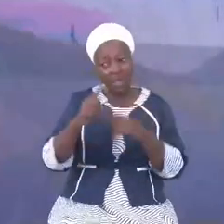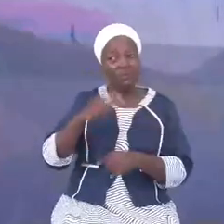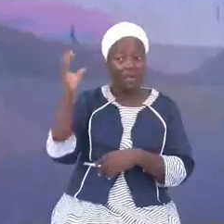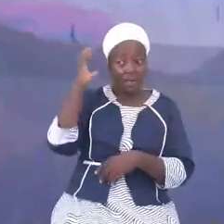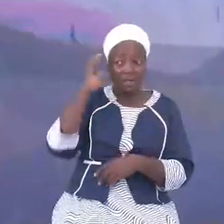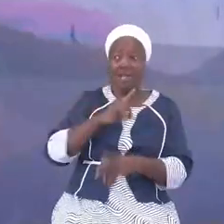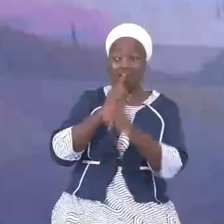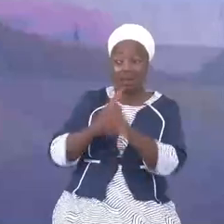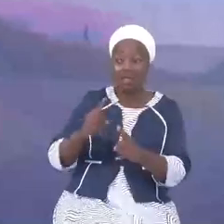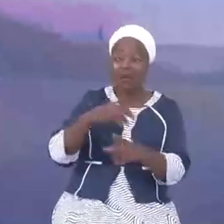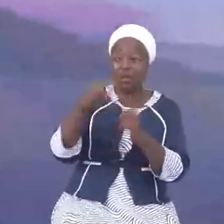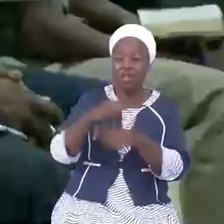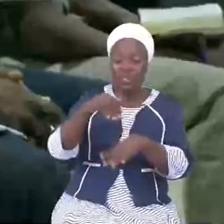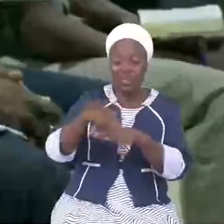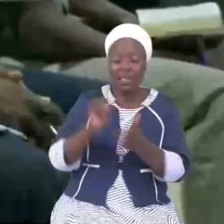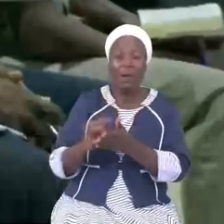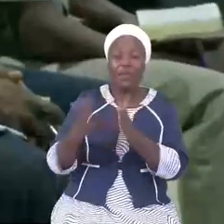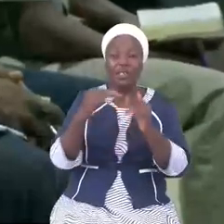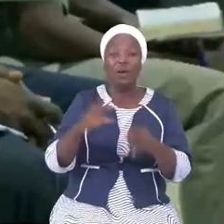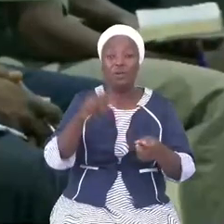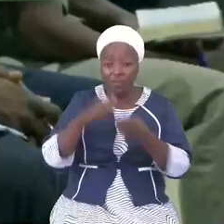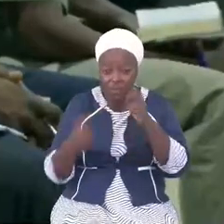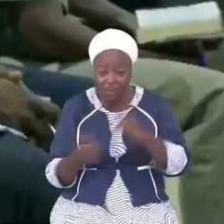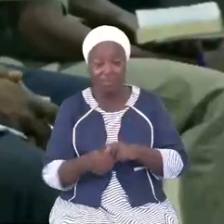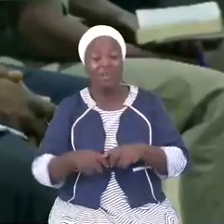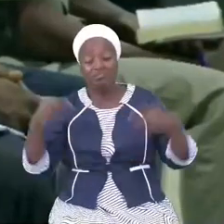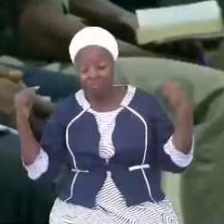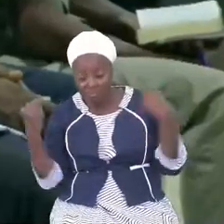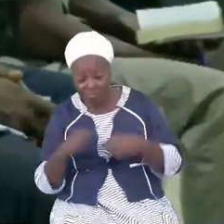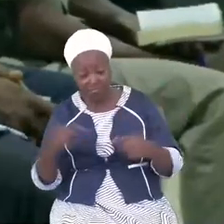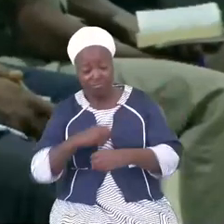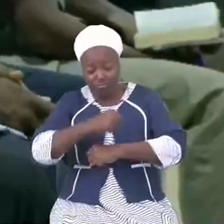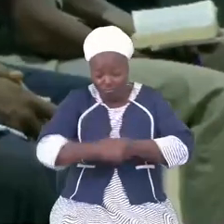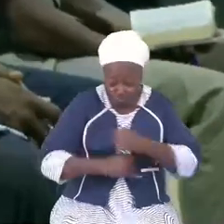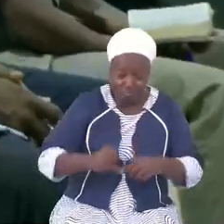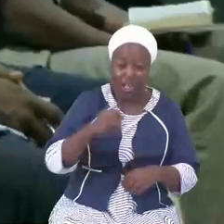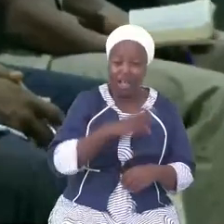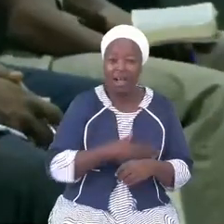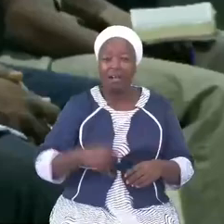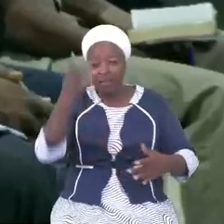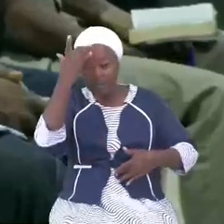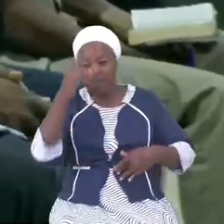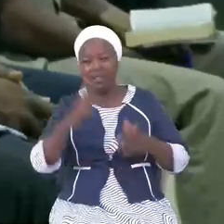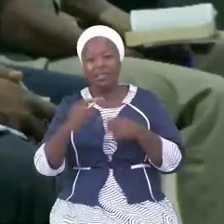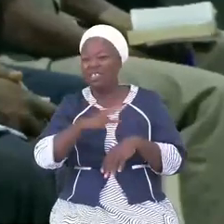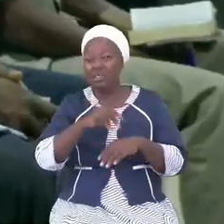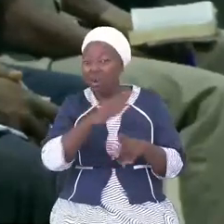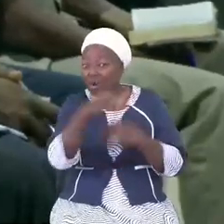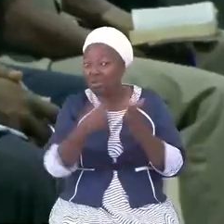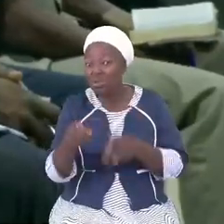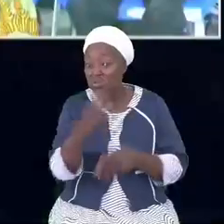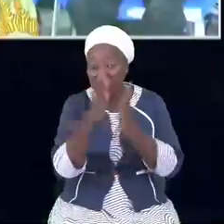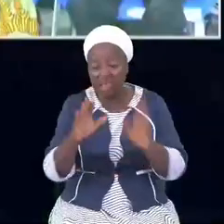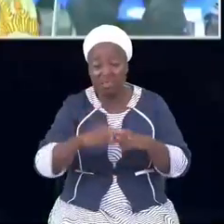l'autre messager et ses messagers, affliction, souffrance et maladie. Ils n'ont pas de miséricorde. Ils viennent écho